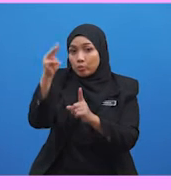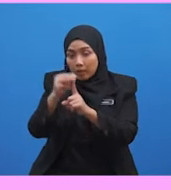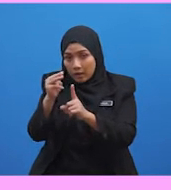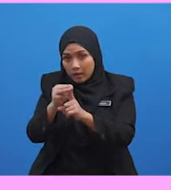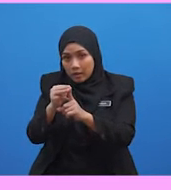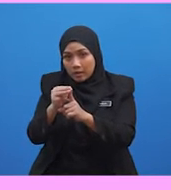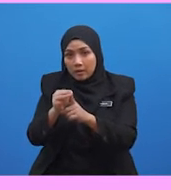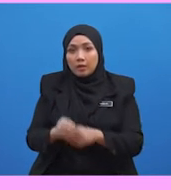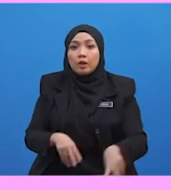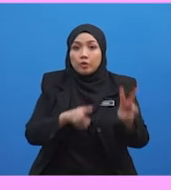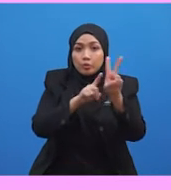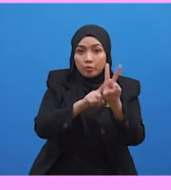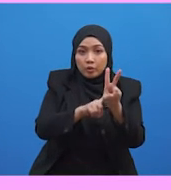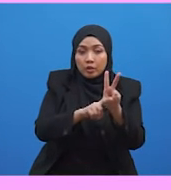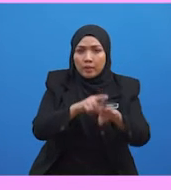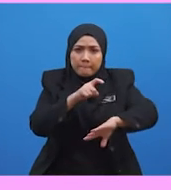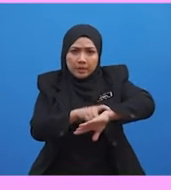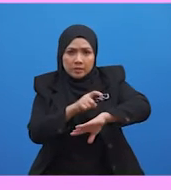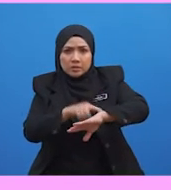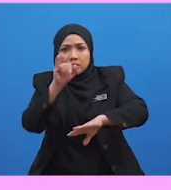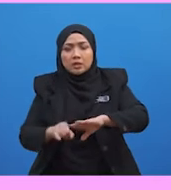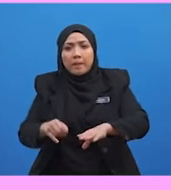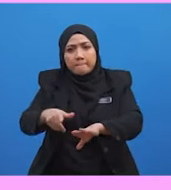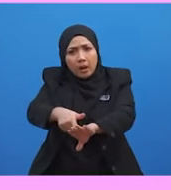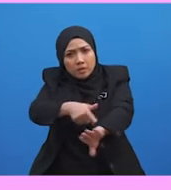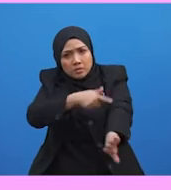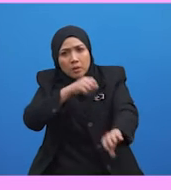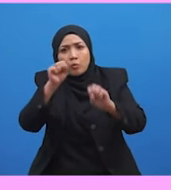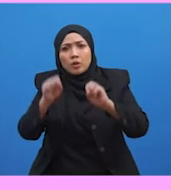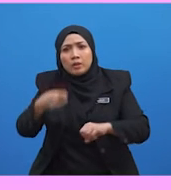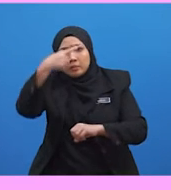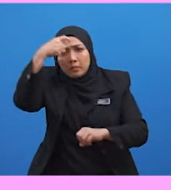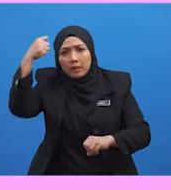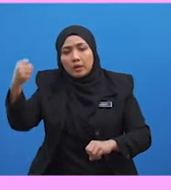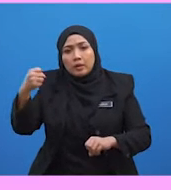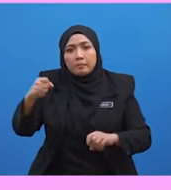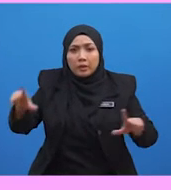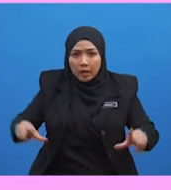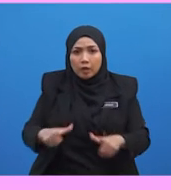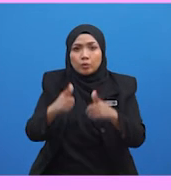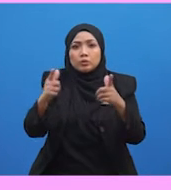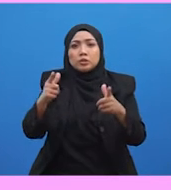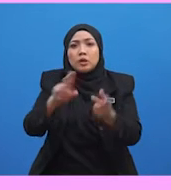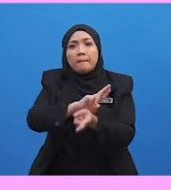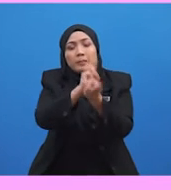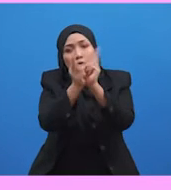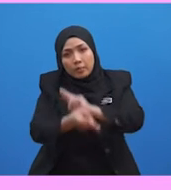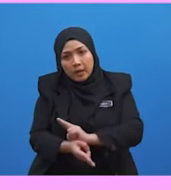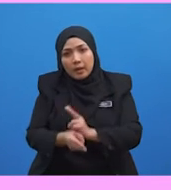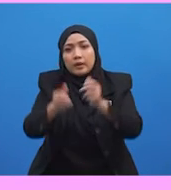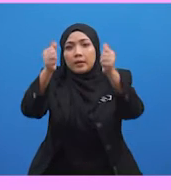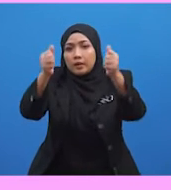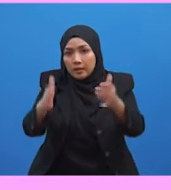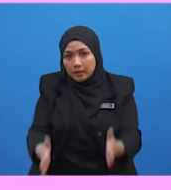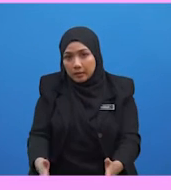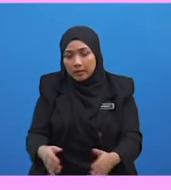dan peruntukan masa yang panjang boleh menyebabkan berlakunya perubahan